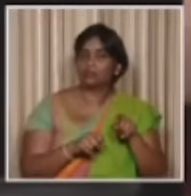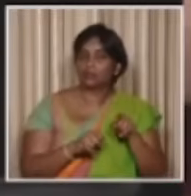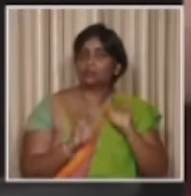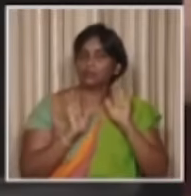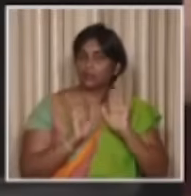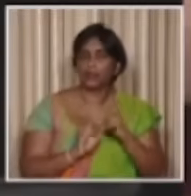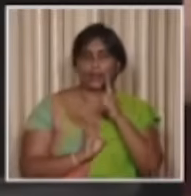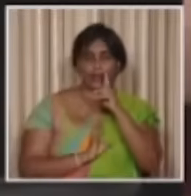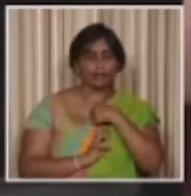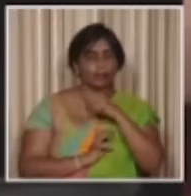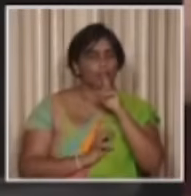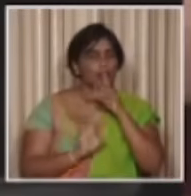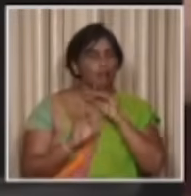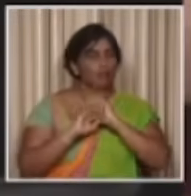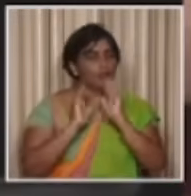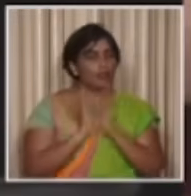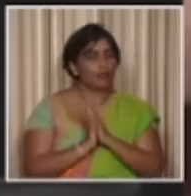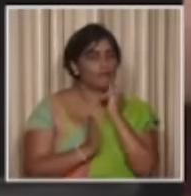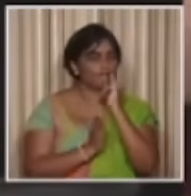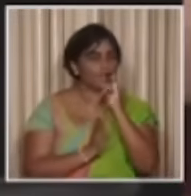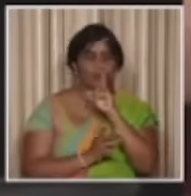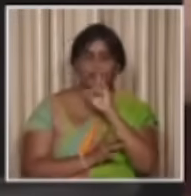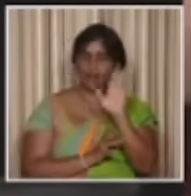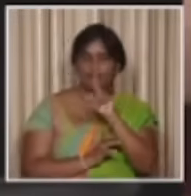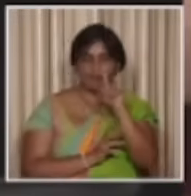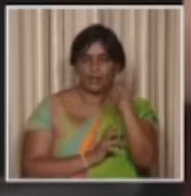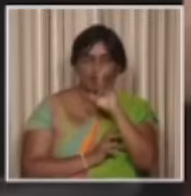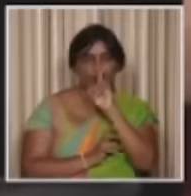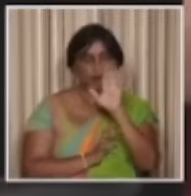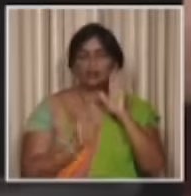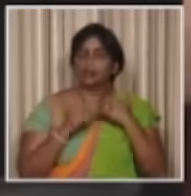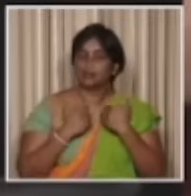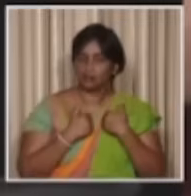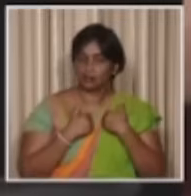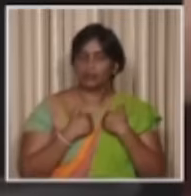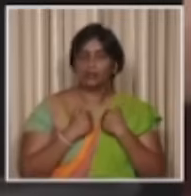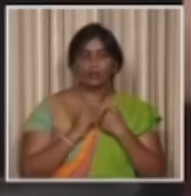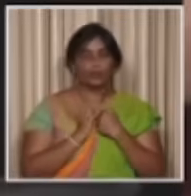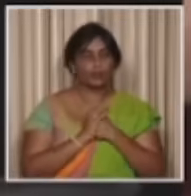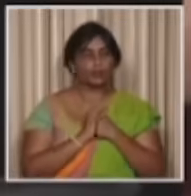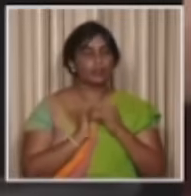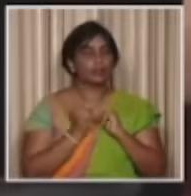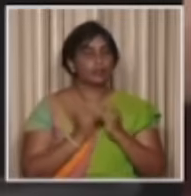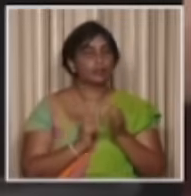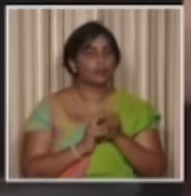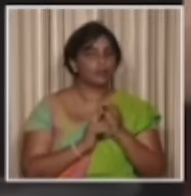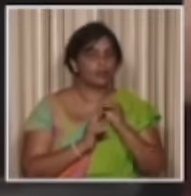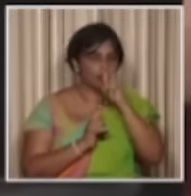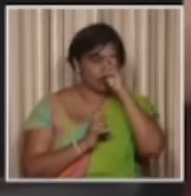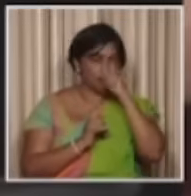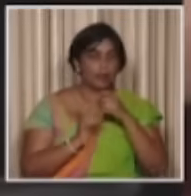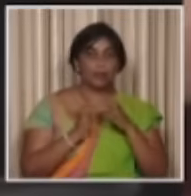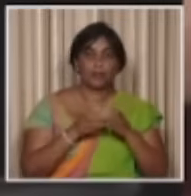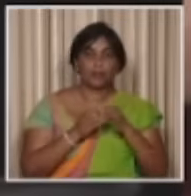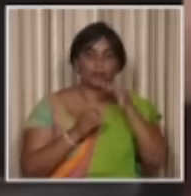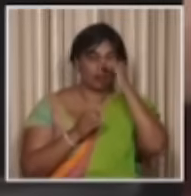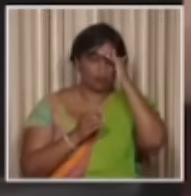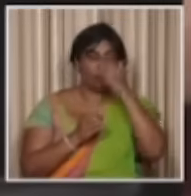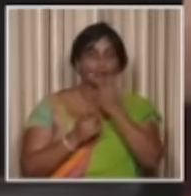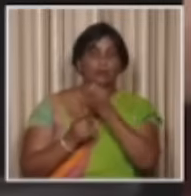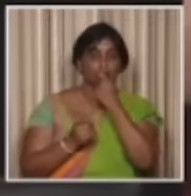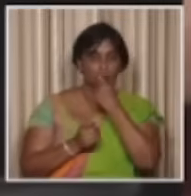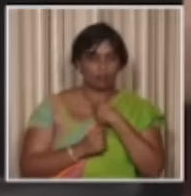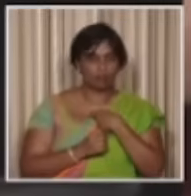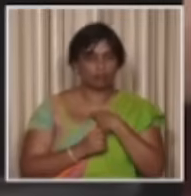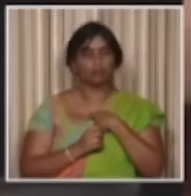හැබැයි එකක් මම කියනවා හැමදේටම මම වැරදි කියන්නේ නැහැ. දැන් අපිට අපේ garu sajit premanda semettuma api pakshi naayake washing apita kila dila